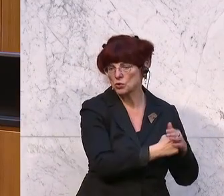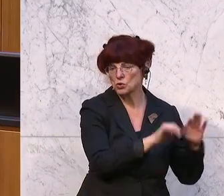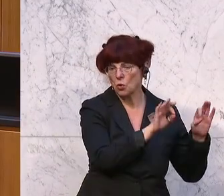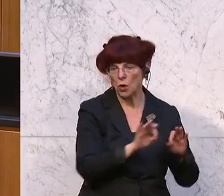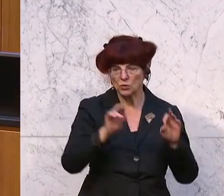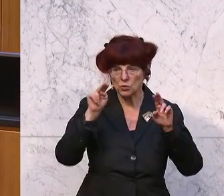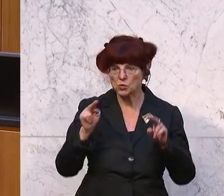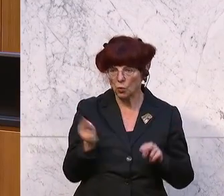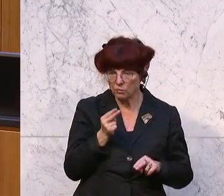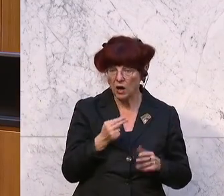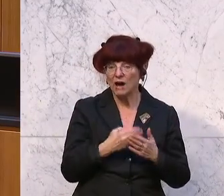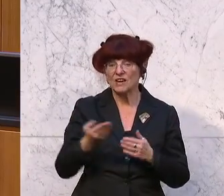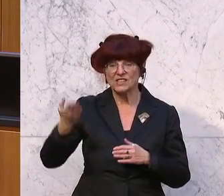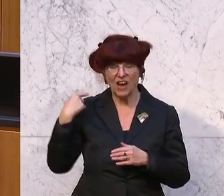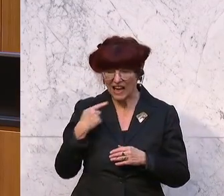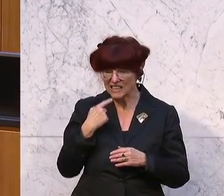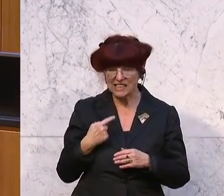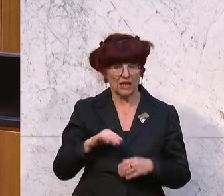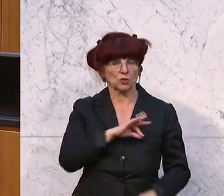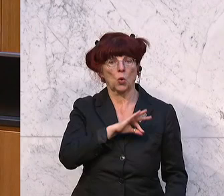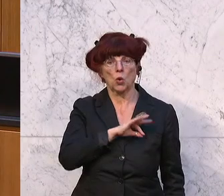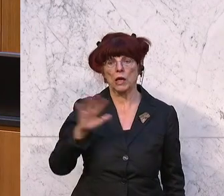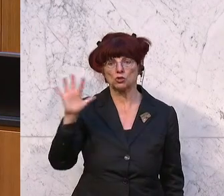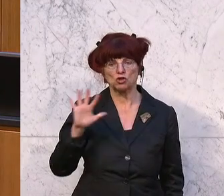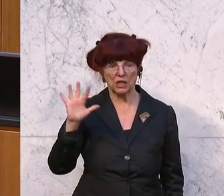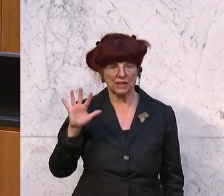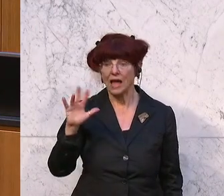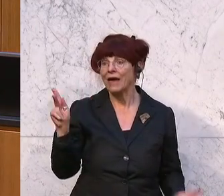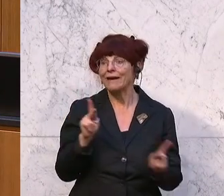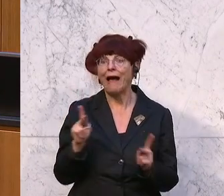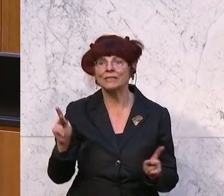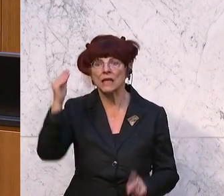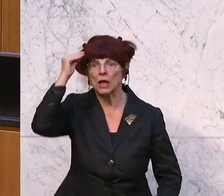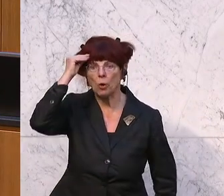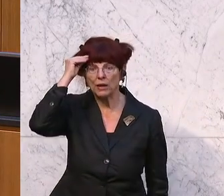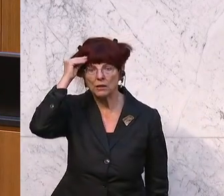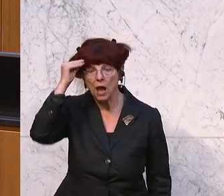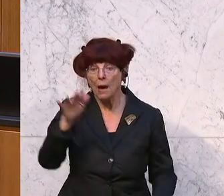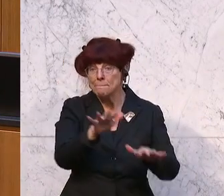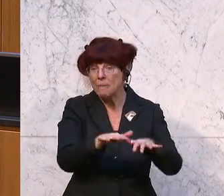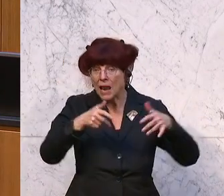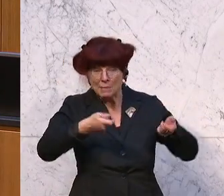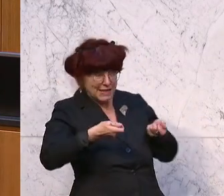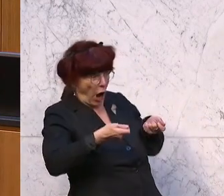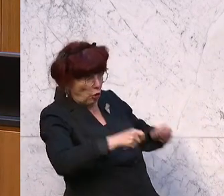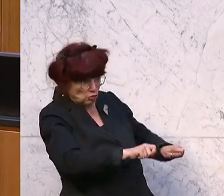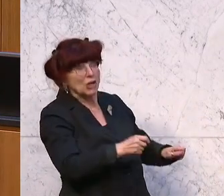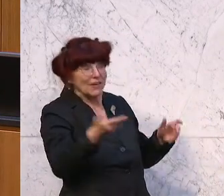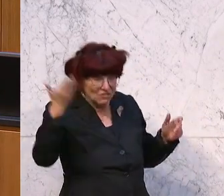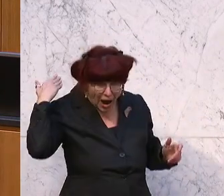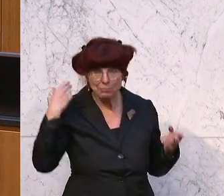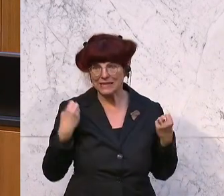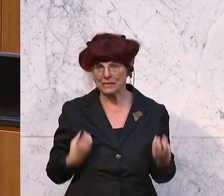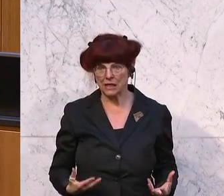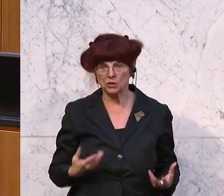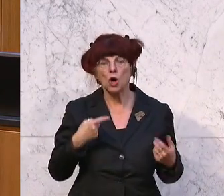das, was hier gerade gesagt wurde vom Kollegen Schnedlitz, ist unfassbar. Die Ausschaltung des Parlaments, die in Österreich tatsächlich stattgefunden hat, war